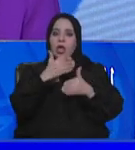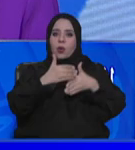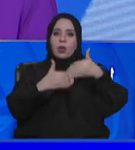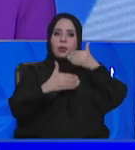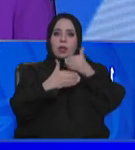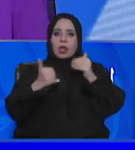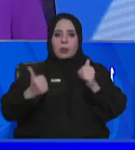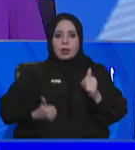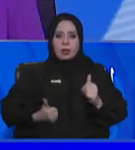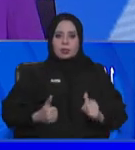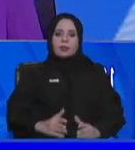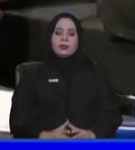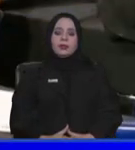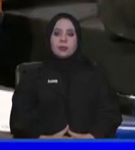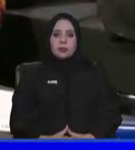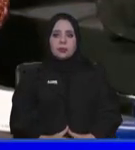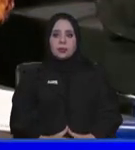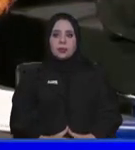الوطني